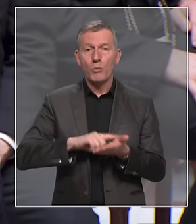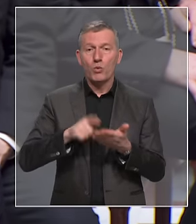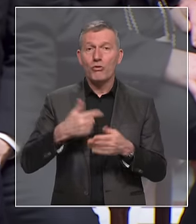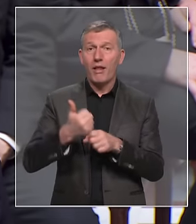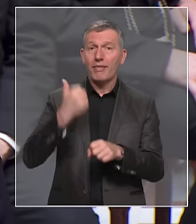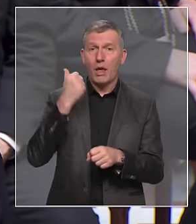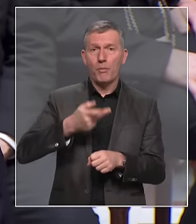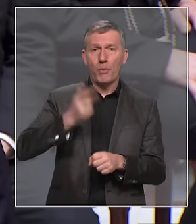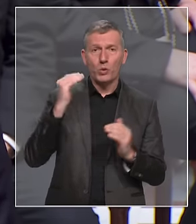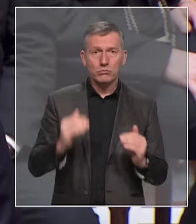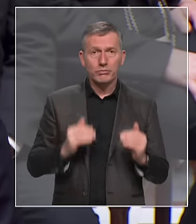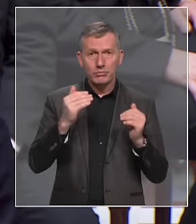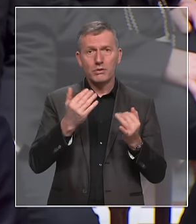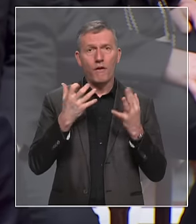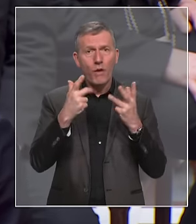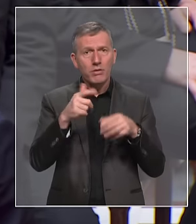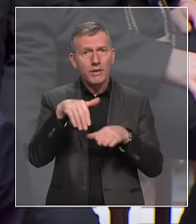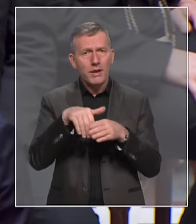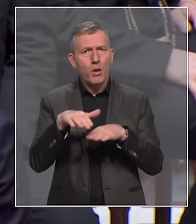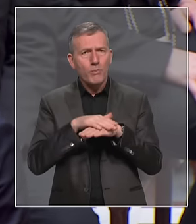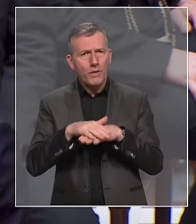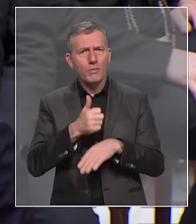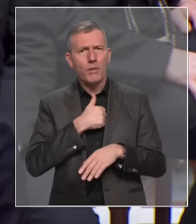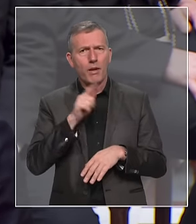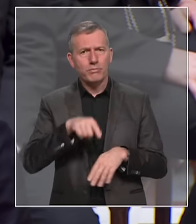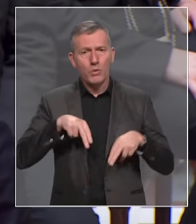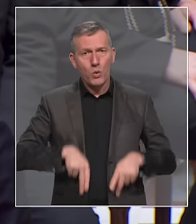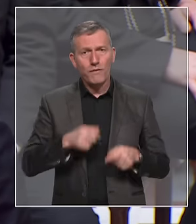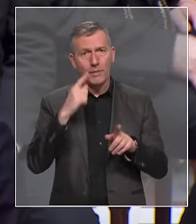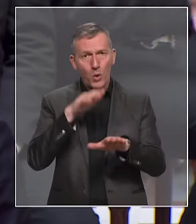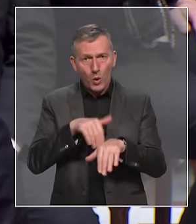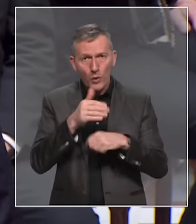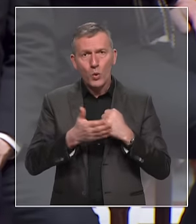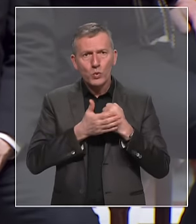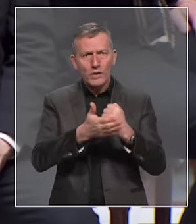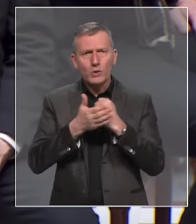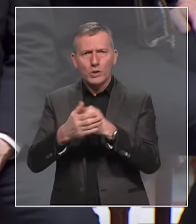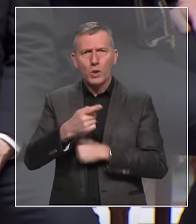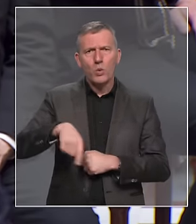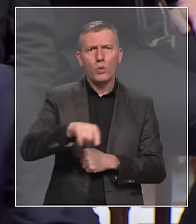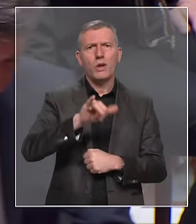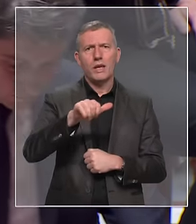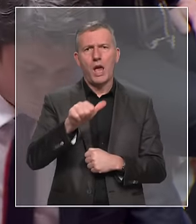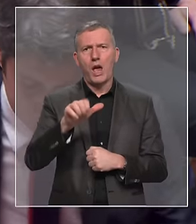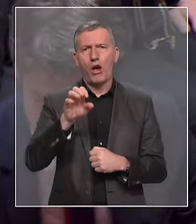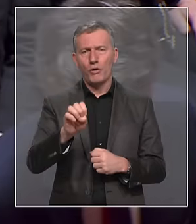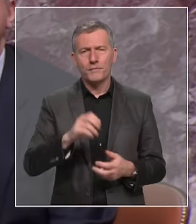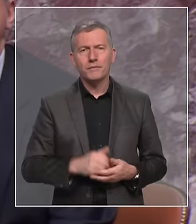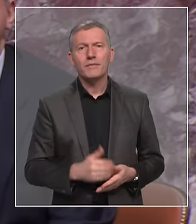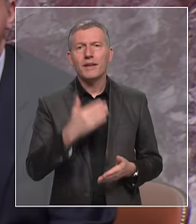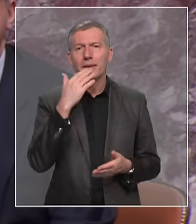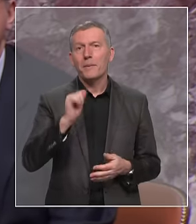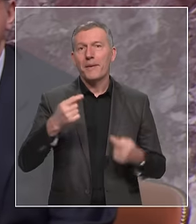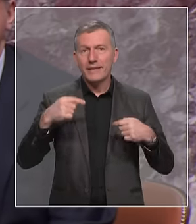précédente et en tout cas une volonté politique, vous l'aurez compris par ma voix, de mon gouvernement, de continuer à soutenir l'ensemble des acteurs de l'IAE. Je vous remercie, Monsieur le